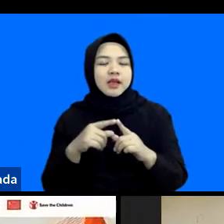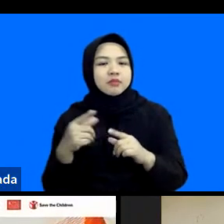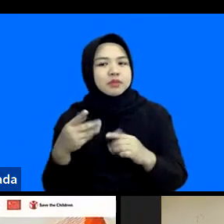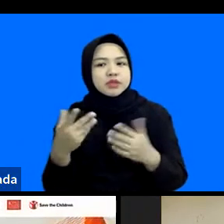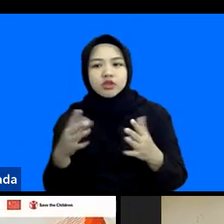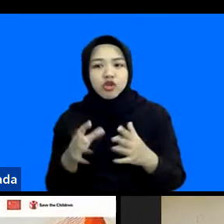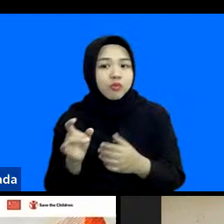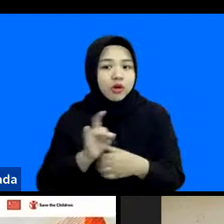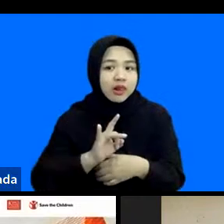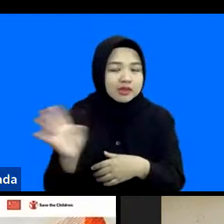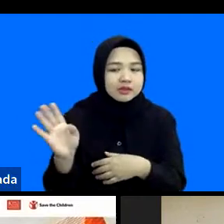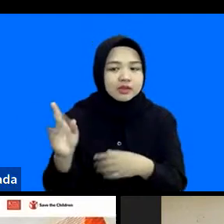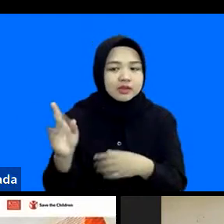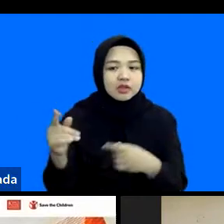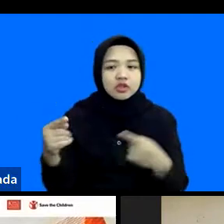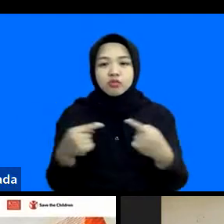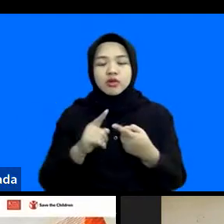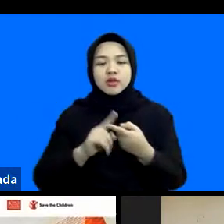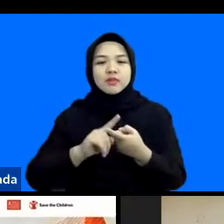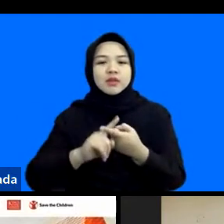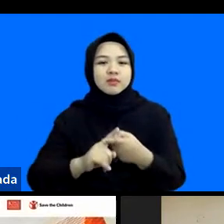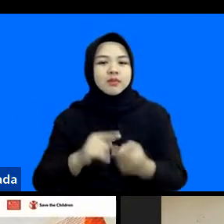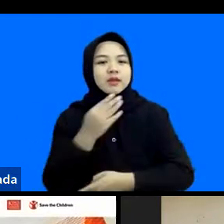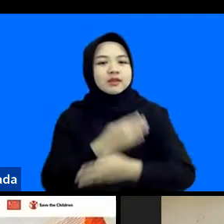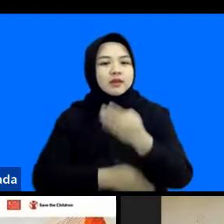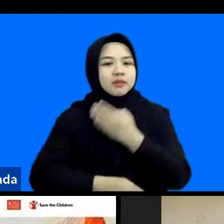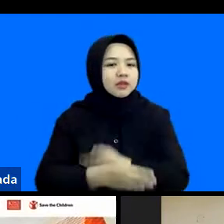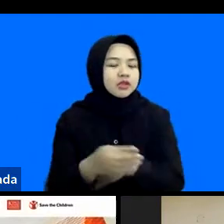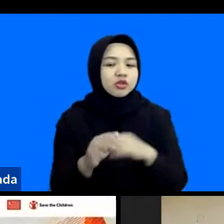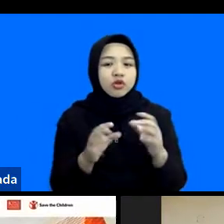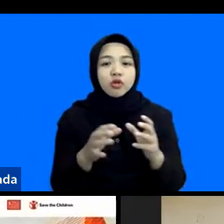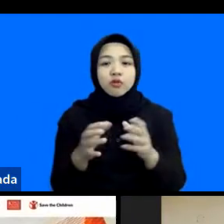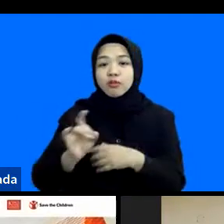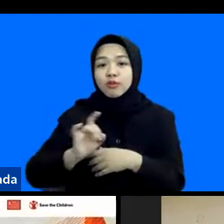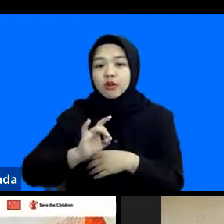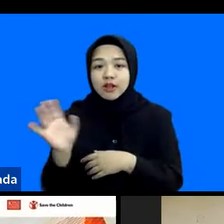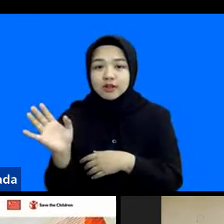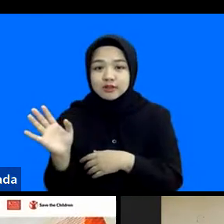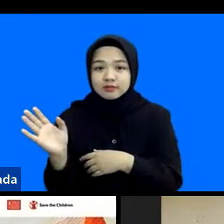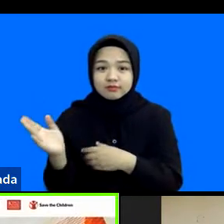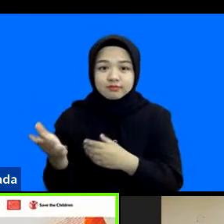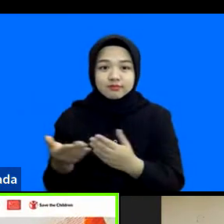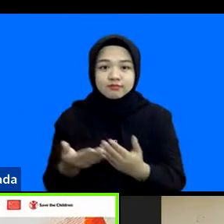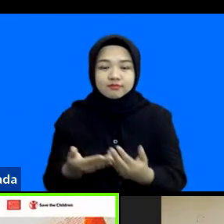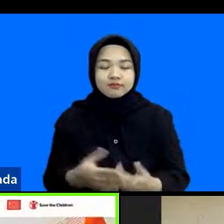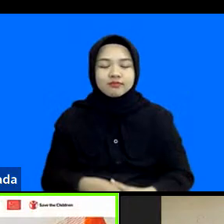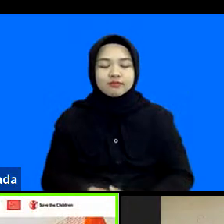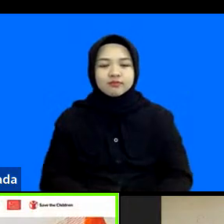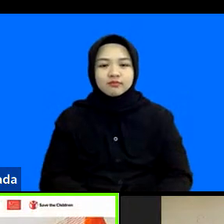tentunya yang menyangkut teman-teman disabilitas maupun kelompok-kelompok lainnya, Bun? Ya,